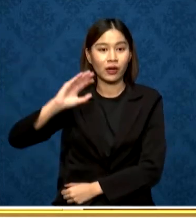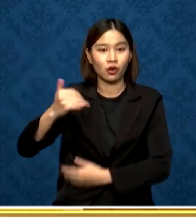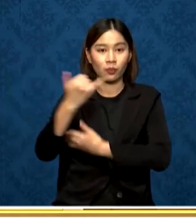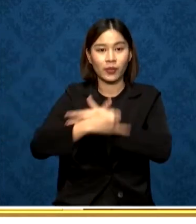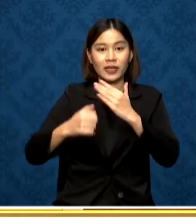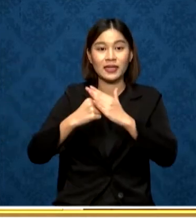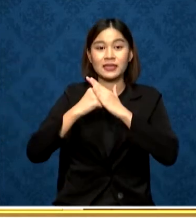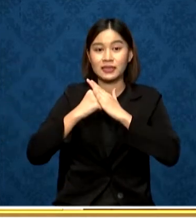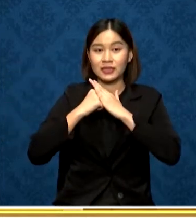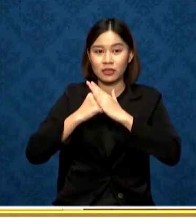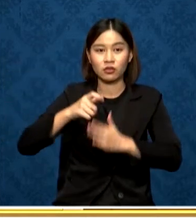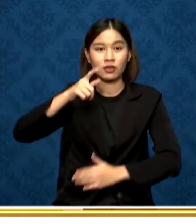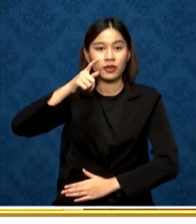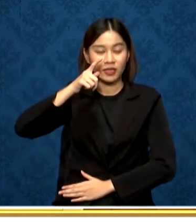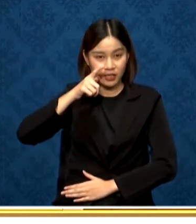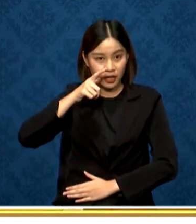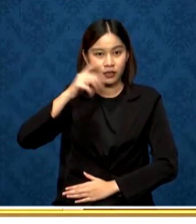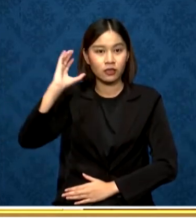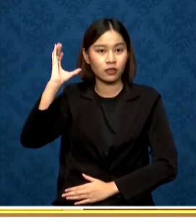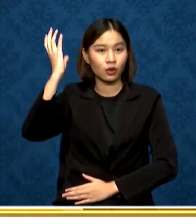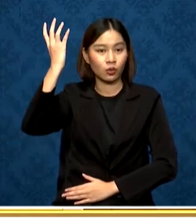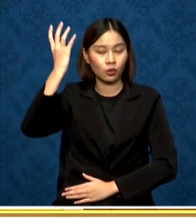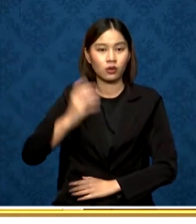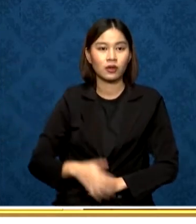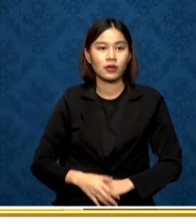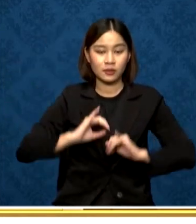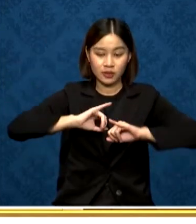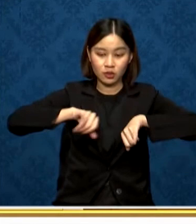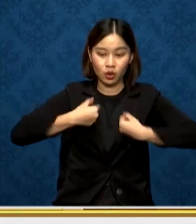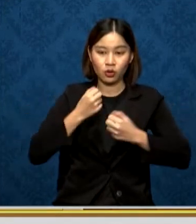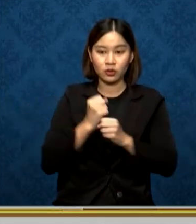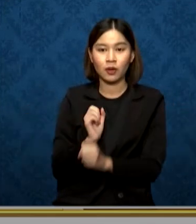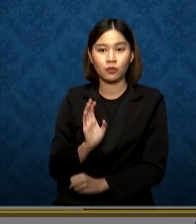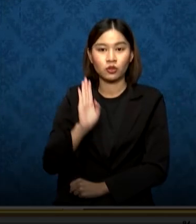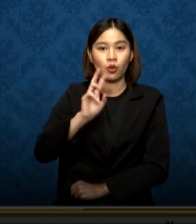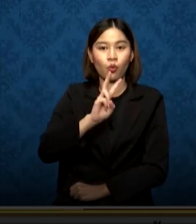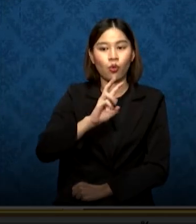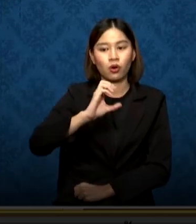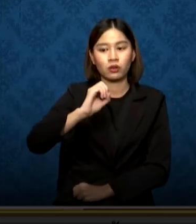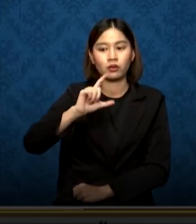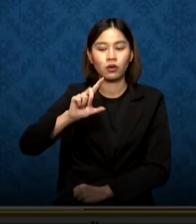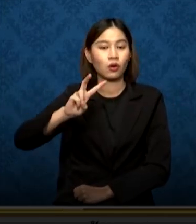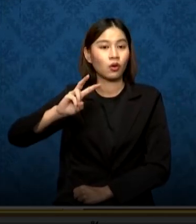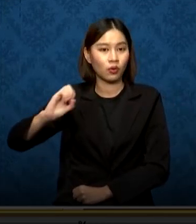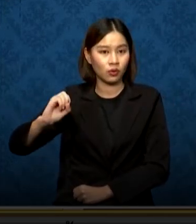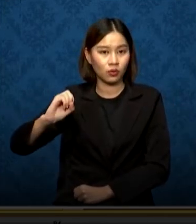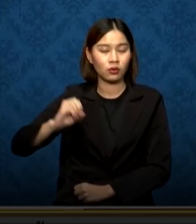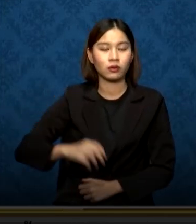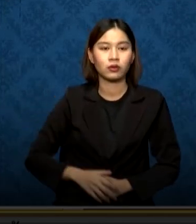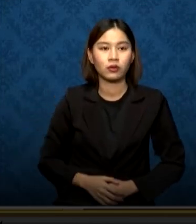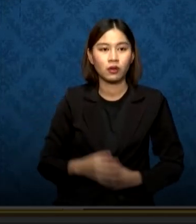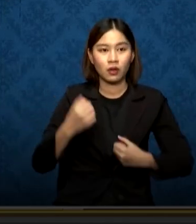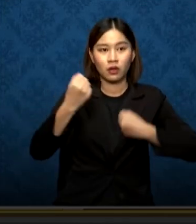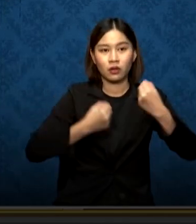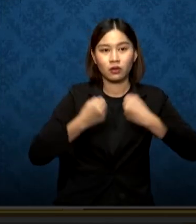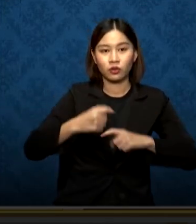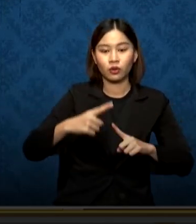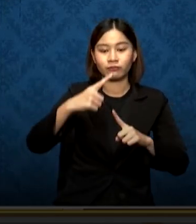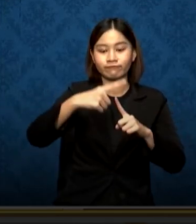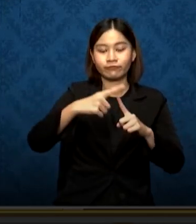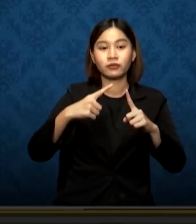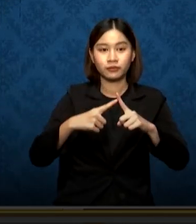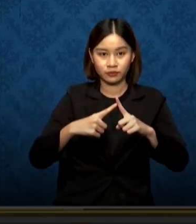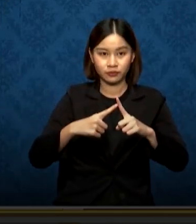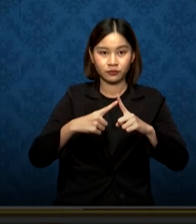นใหญ่ที่สุดในโลกบริษัทหนึ่งนอกเหนือจากนั้นเขายังเป็นเจ้าของบริษัทรถยนต์ Volvo แล้วก็บริษัทรถยนต์ Mercedes-Benz เป็น